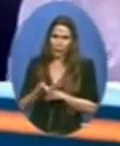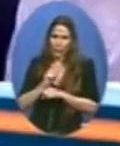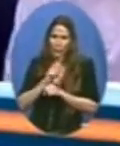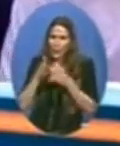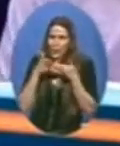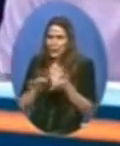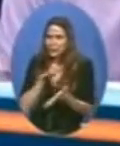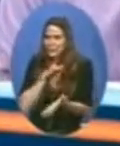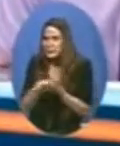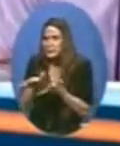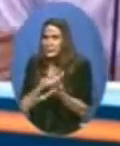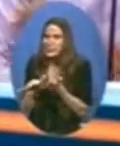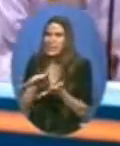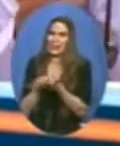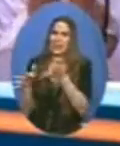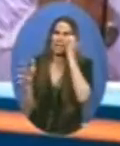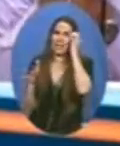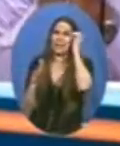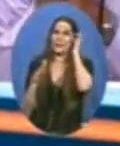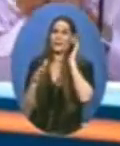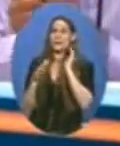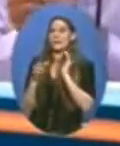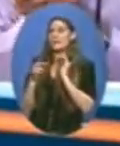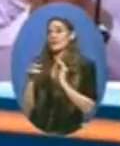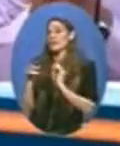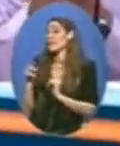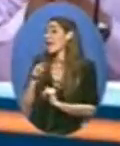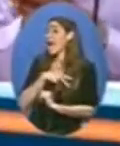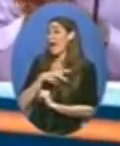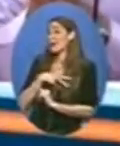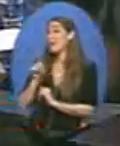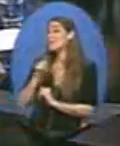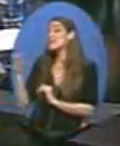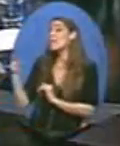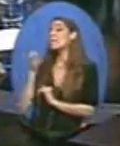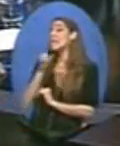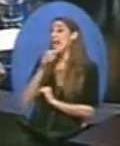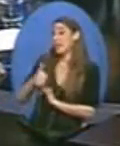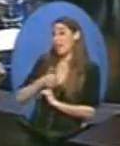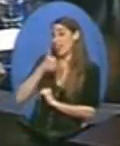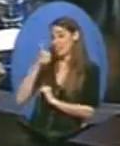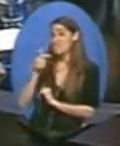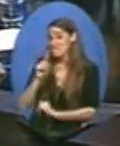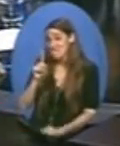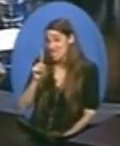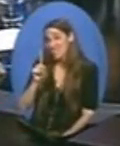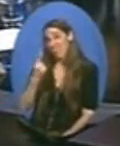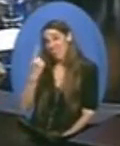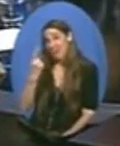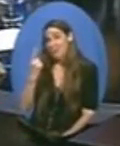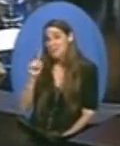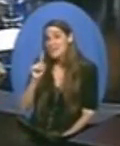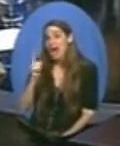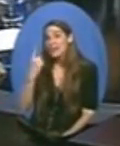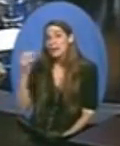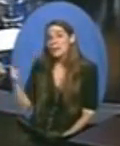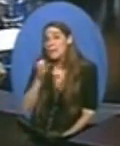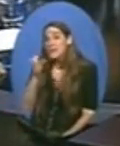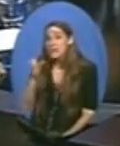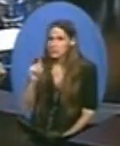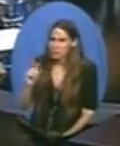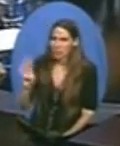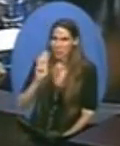יעילות, בזבזנות, דברים שבאמת... האחריות מופנית על מי שמינה את המנהלים שם, אגב, אחד מהם זה בנימין נתניהו. ואז הגיעה